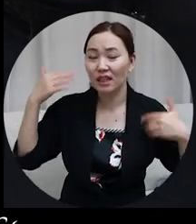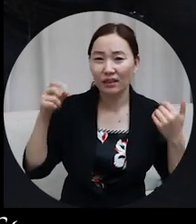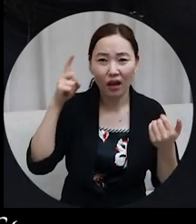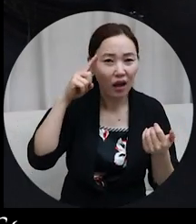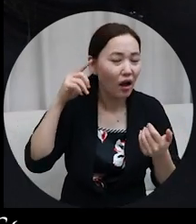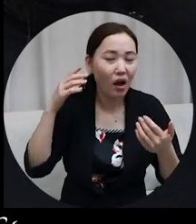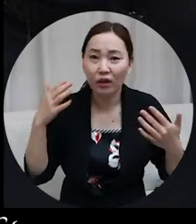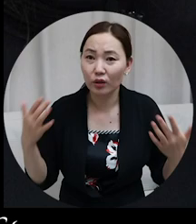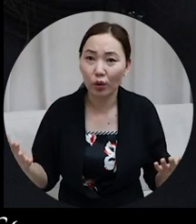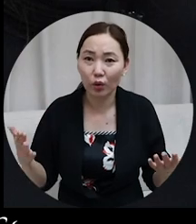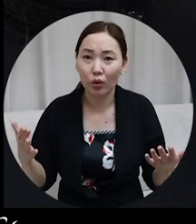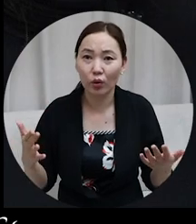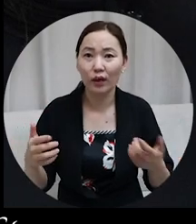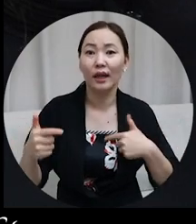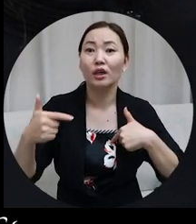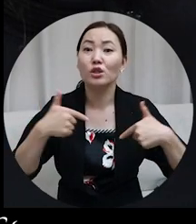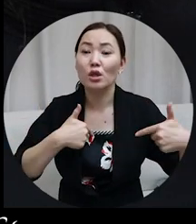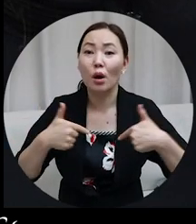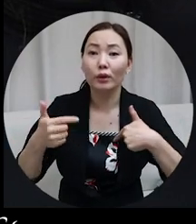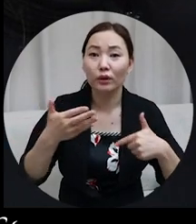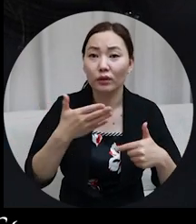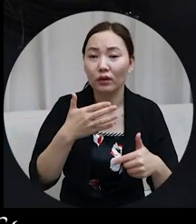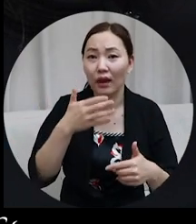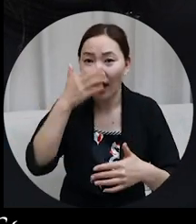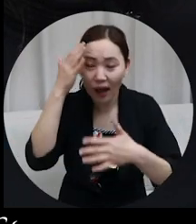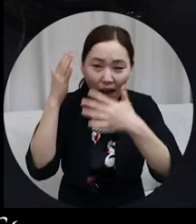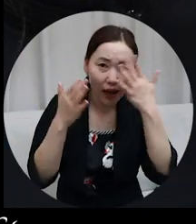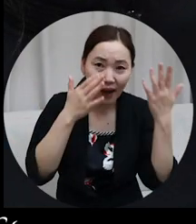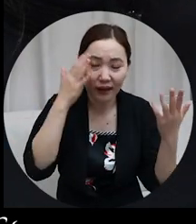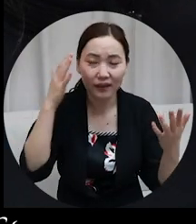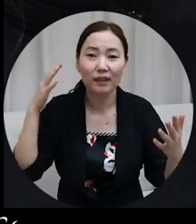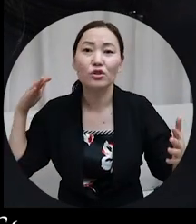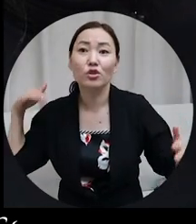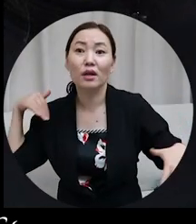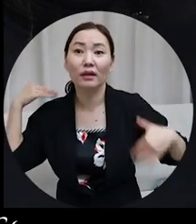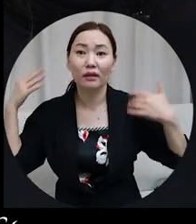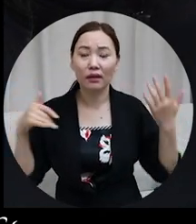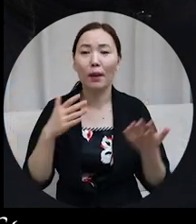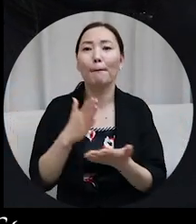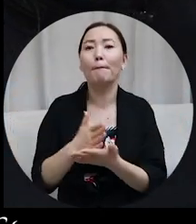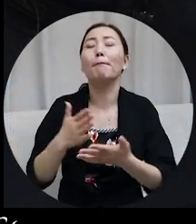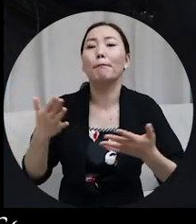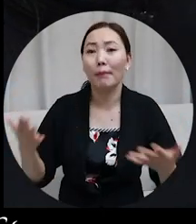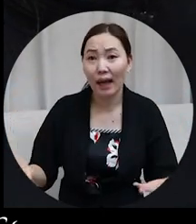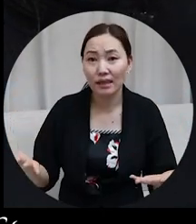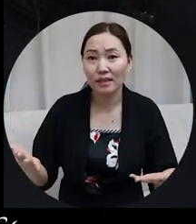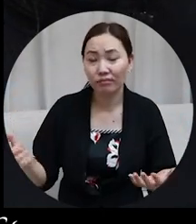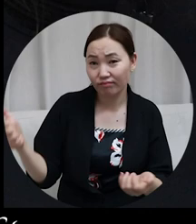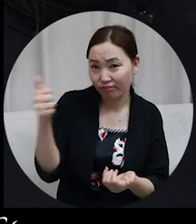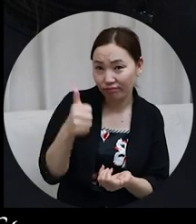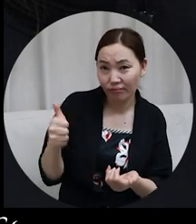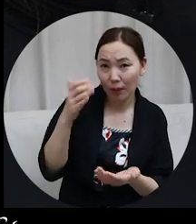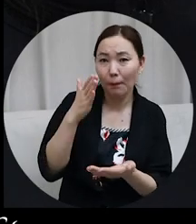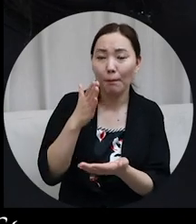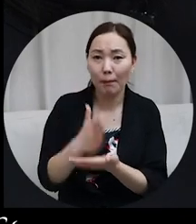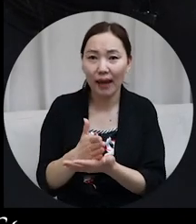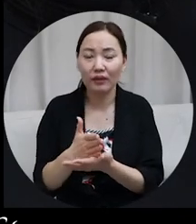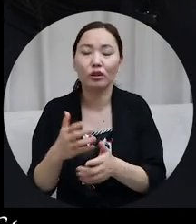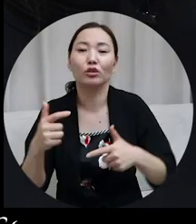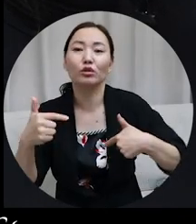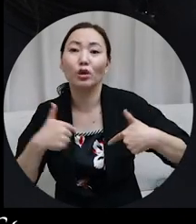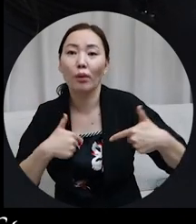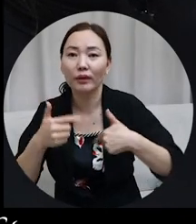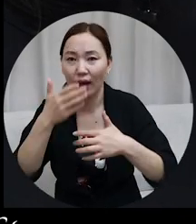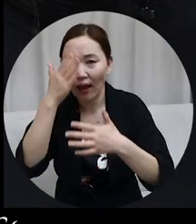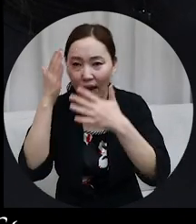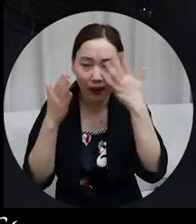тий. Тэгээл зовлон хайгаал ингээл нэх гоё жаргалтай байж ичл зовлон хайгаал ингээл. Тийм хүмүүстээ яваад тэд нар бол ухаарна л да мэдээ цаг хугацааны